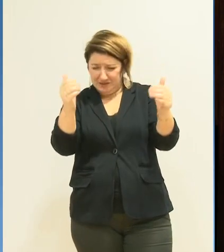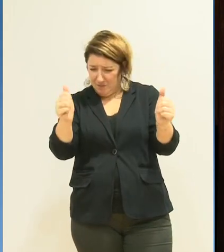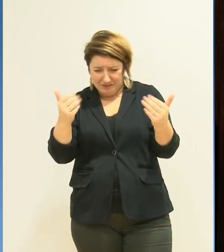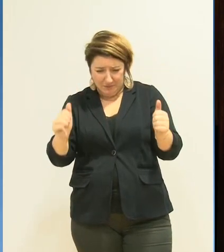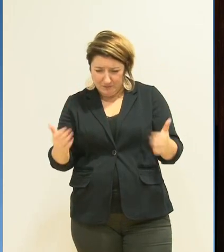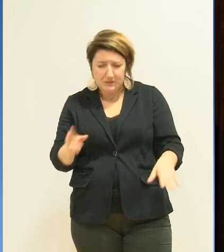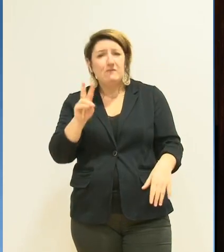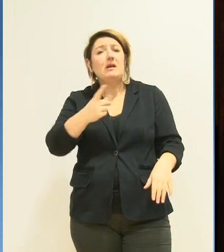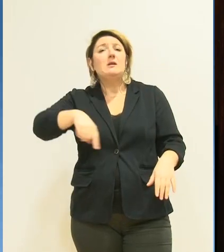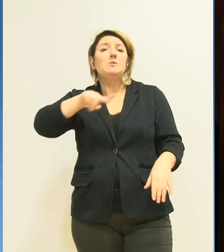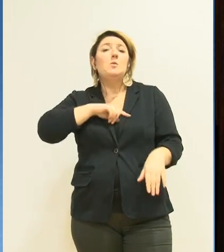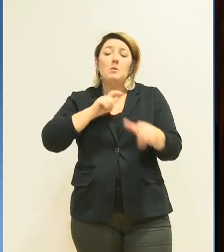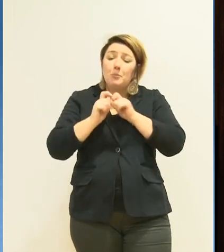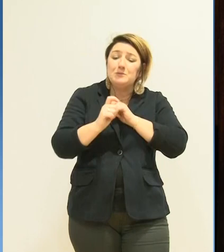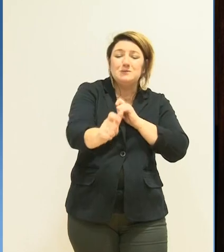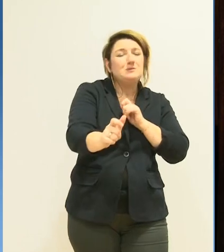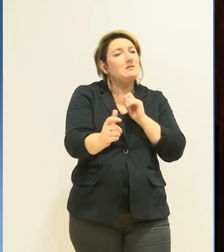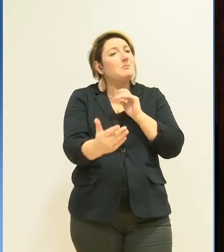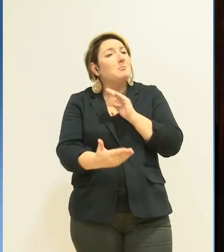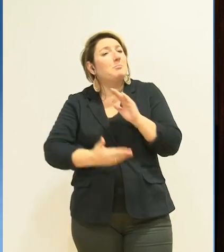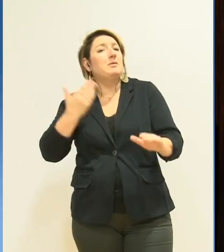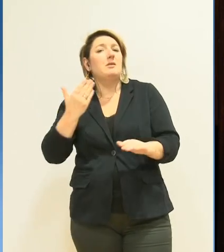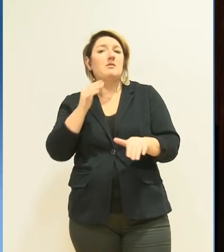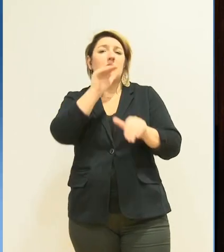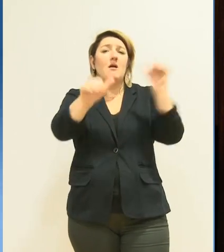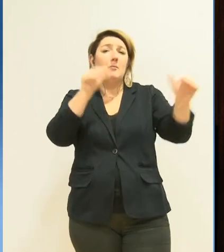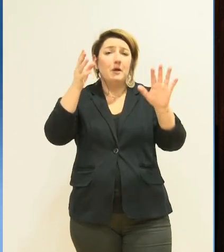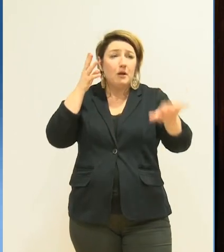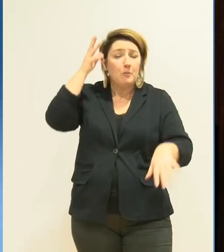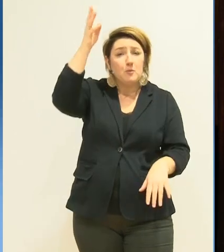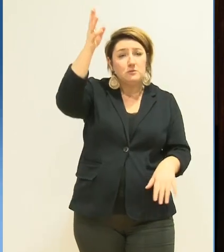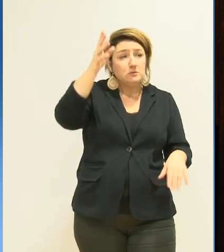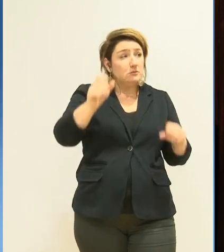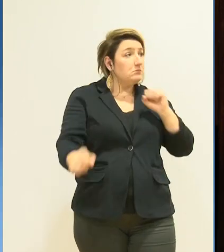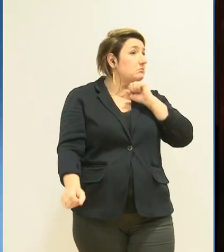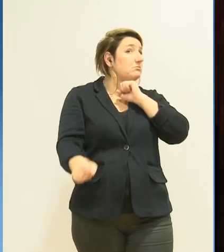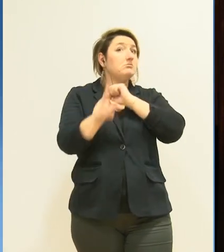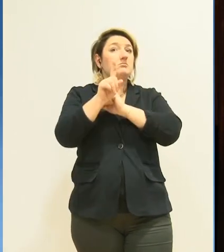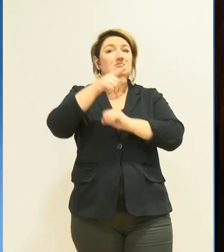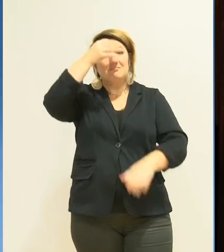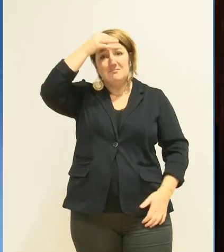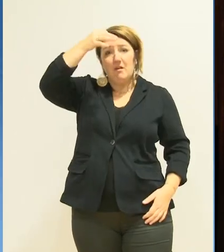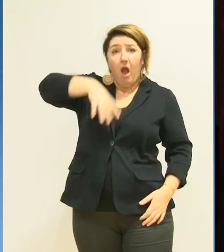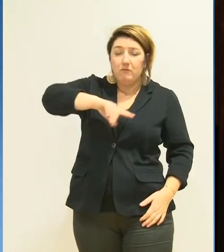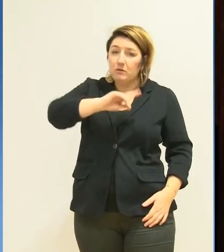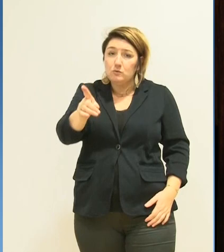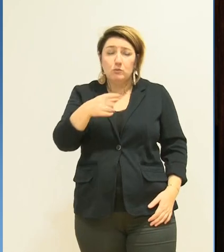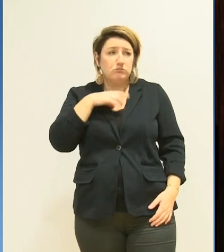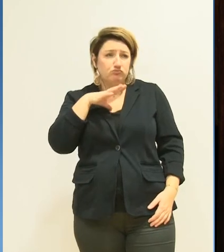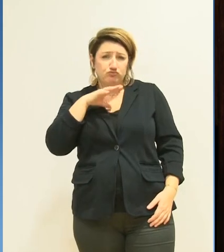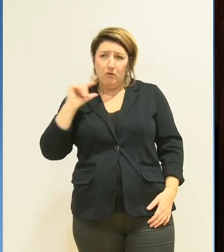inventé ce processus d'appel à projets ça existait ailleurs ça existe on a